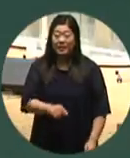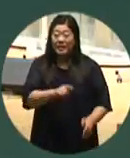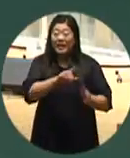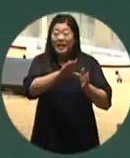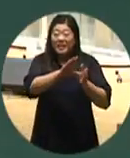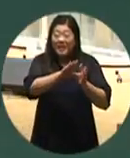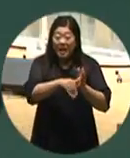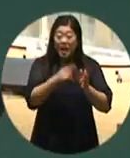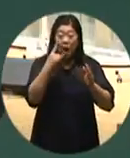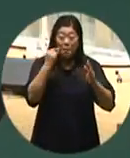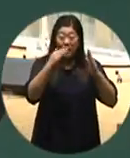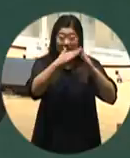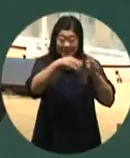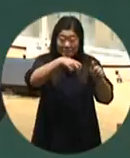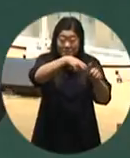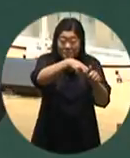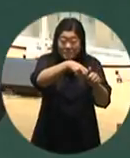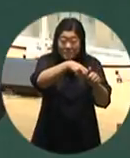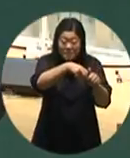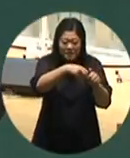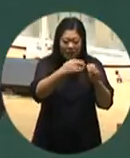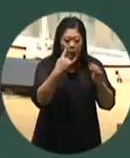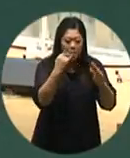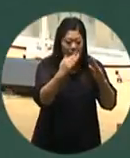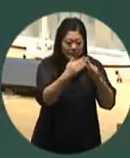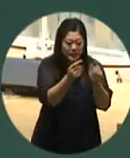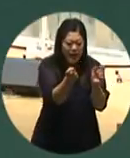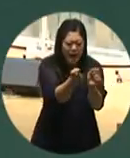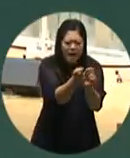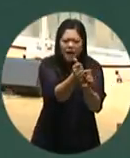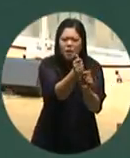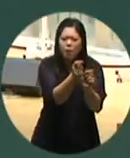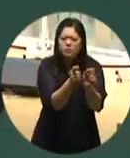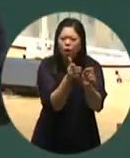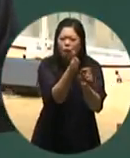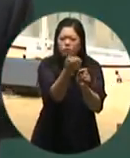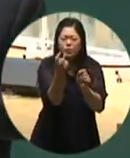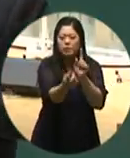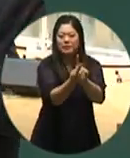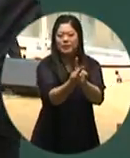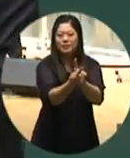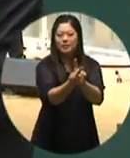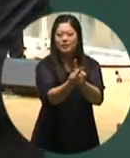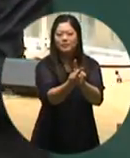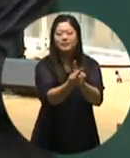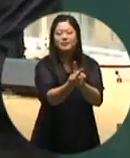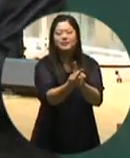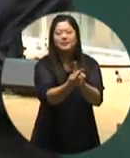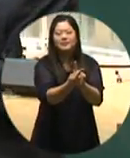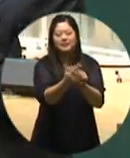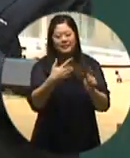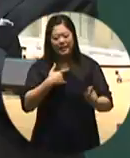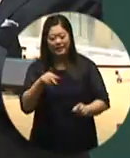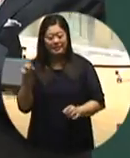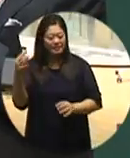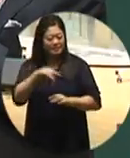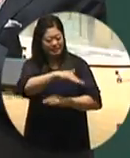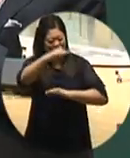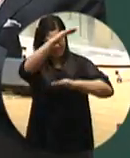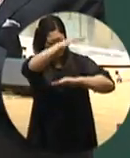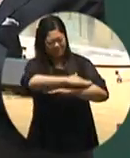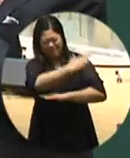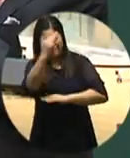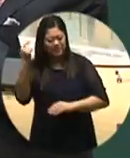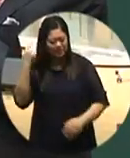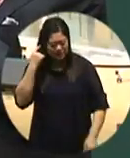노름꾼도 만나서. But then during those 3 months in the countryside, she was able to meet other gamblers. 그때 내가 깨달았어요. But that's when I